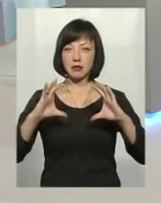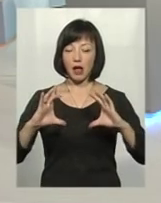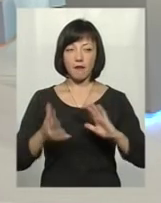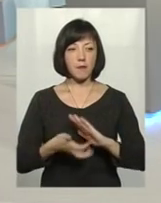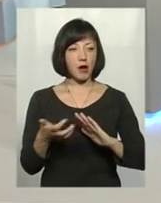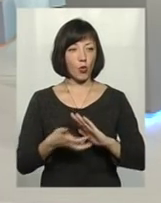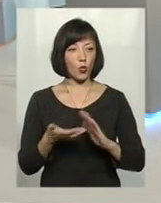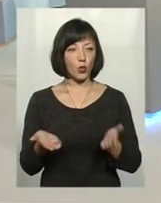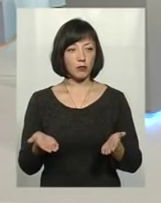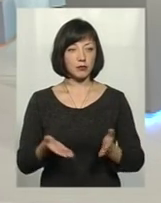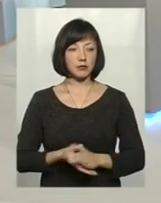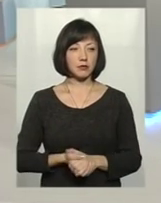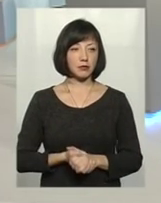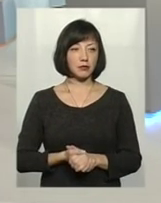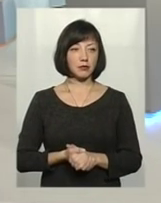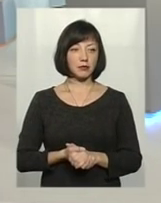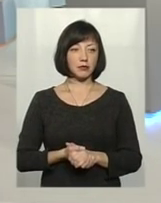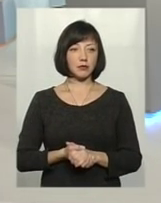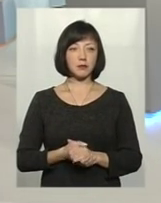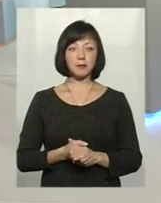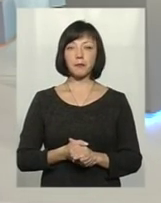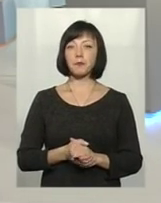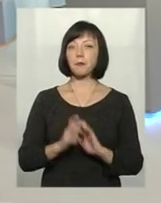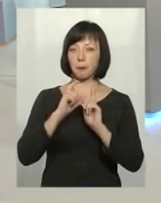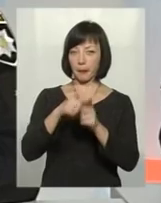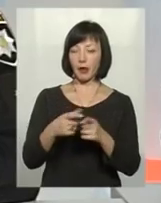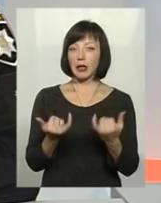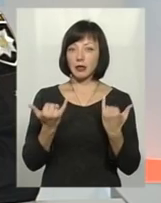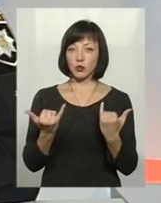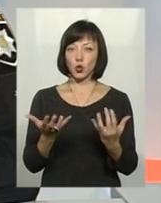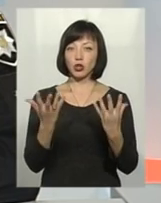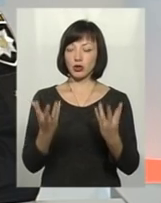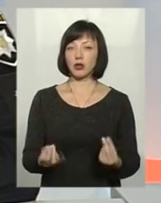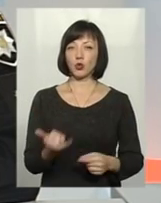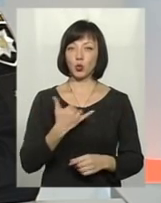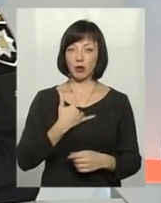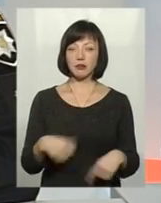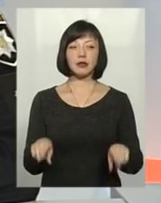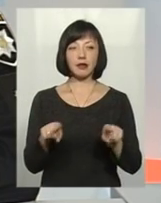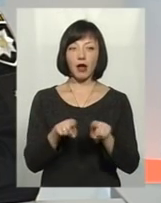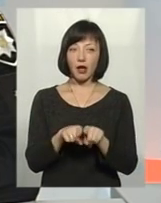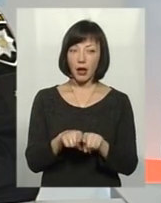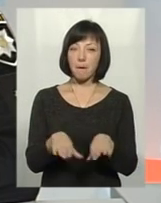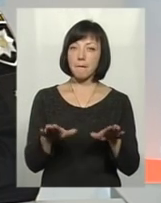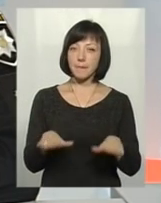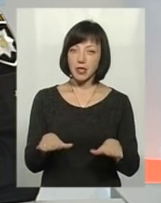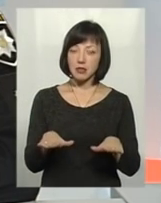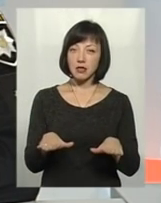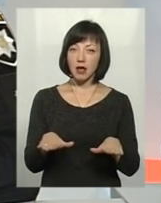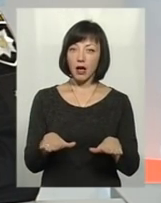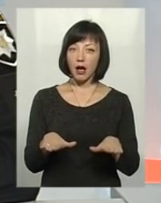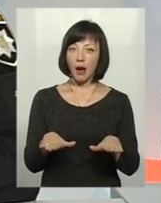а дозвіл на паркування є? На сьогоднішній день у нас таких місць